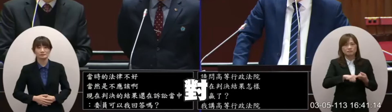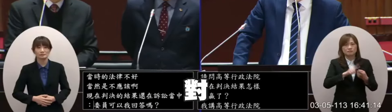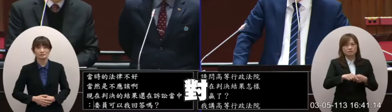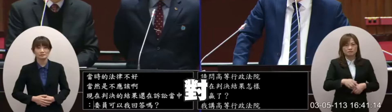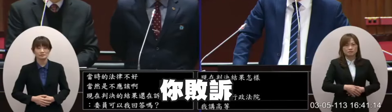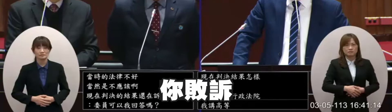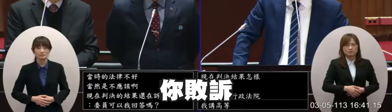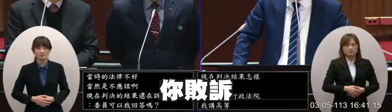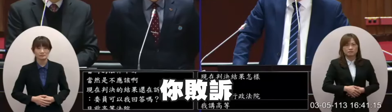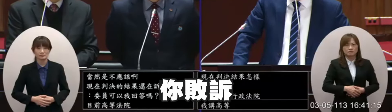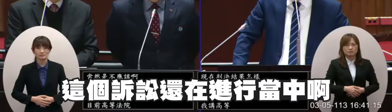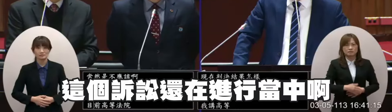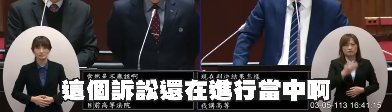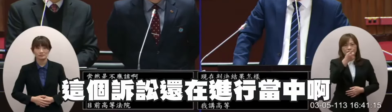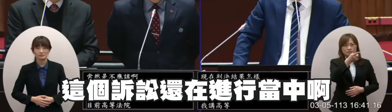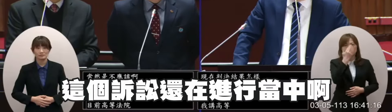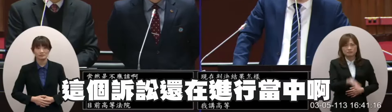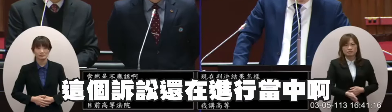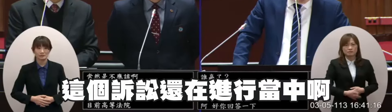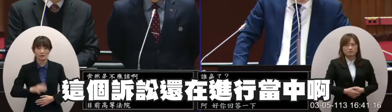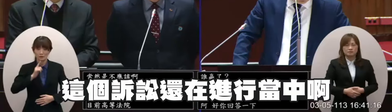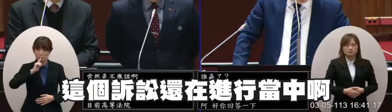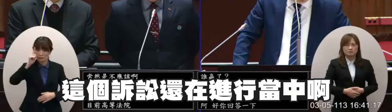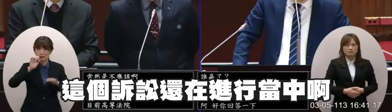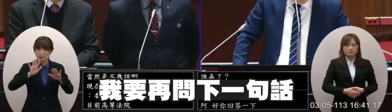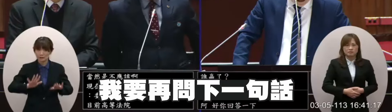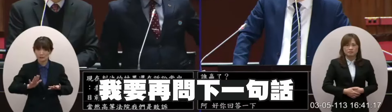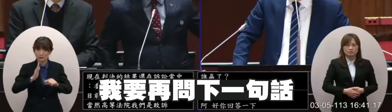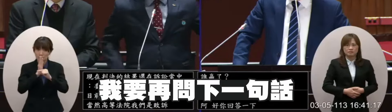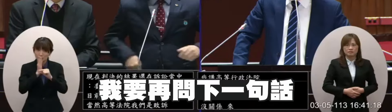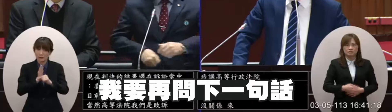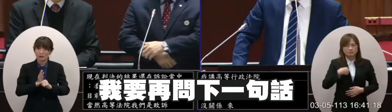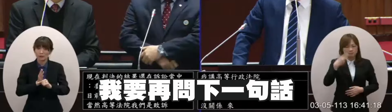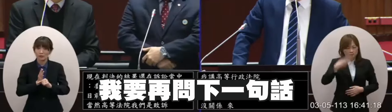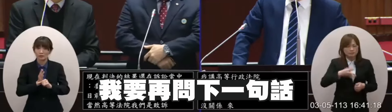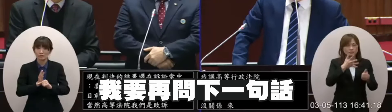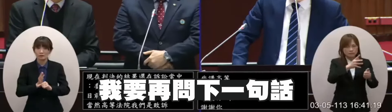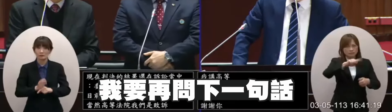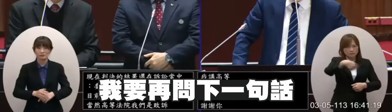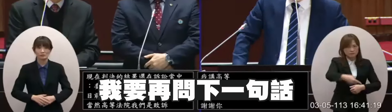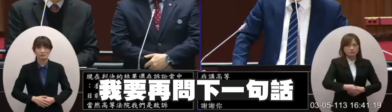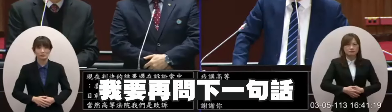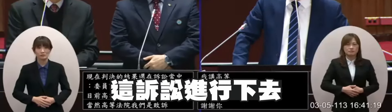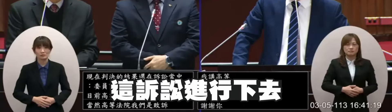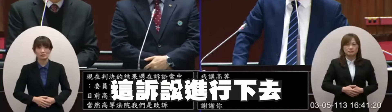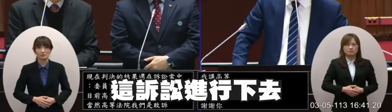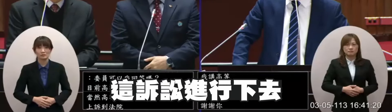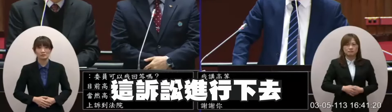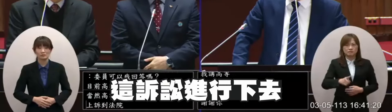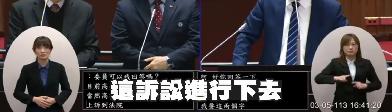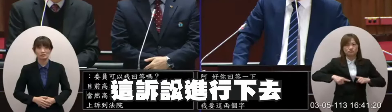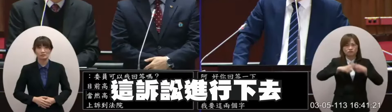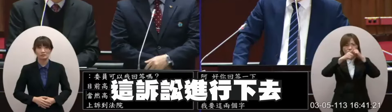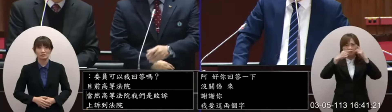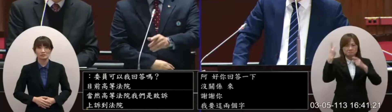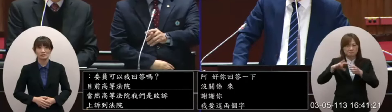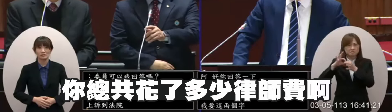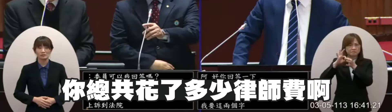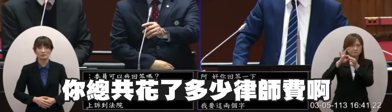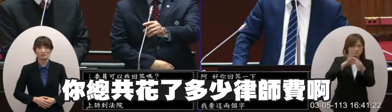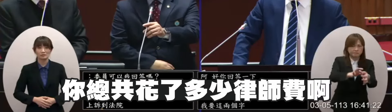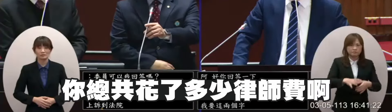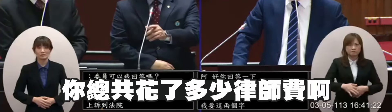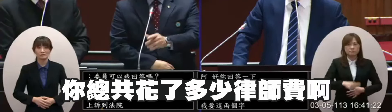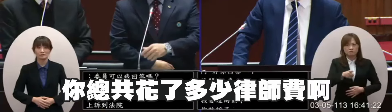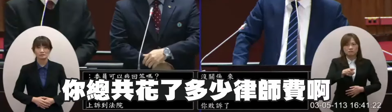字。 对， 你败诉， 这个诉讼还在进行当中啊。 我要再问下一句话。 是， 这诉讼进行下去，你